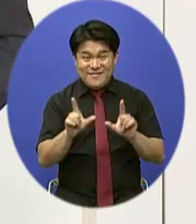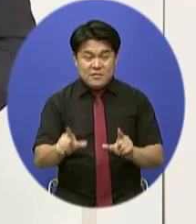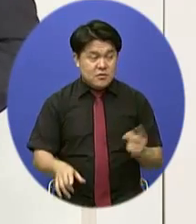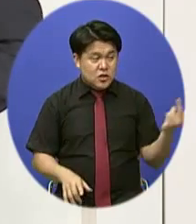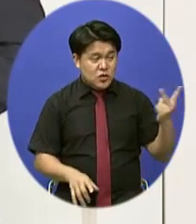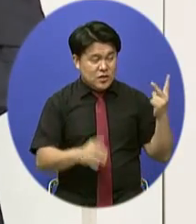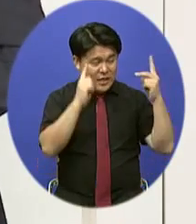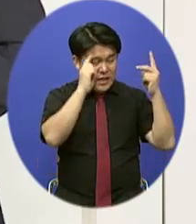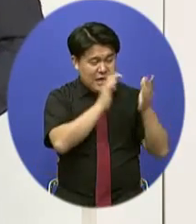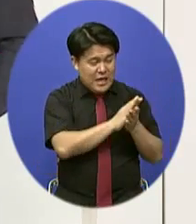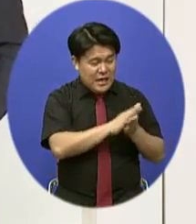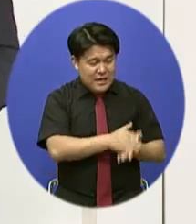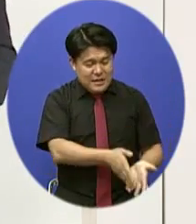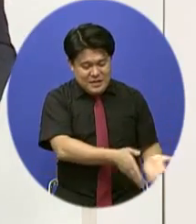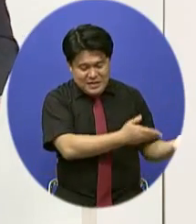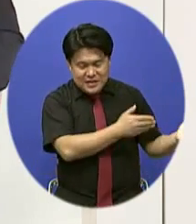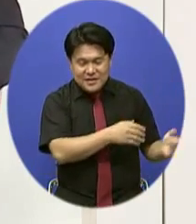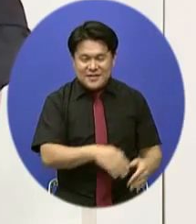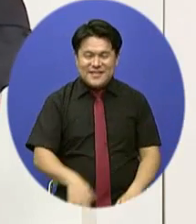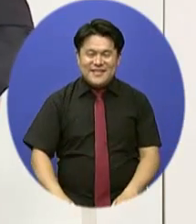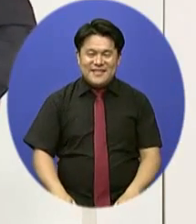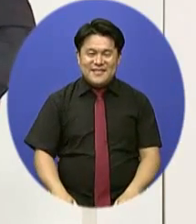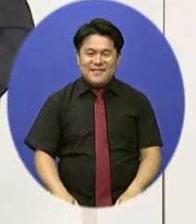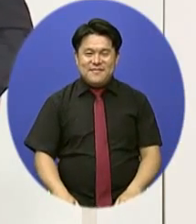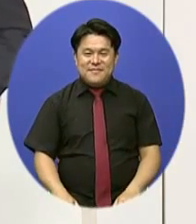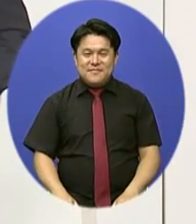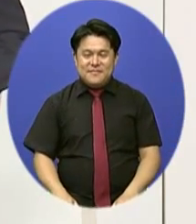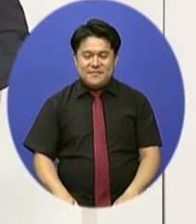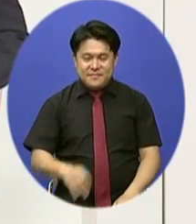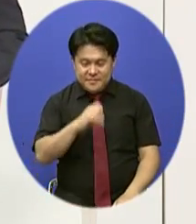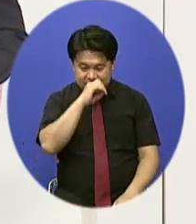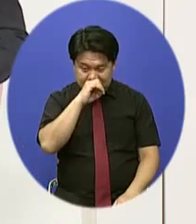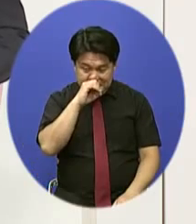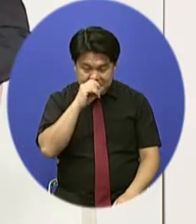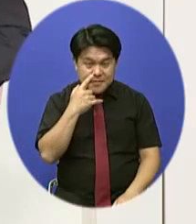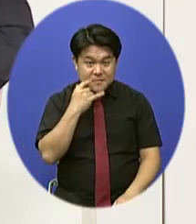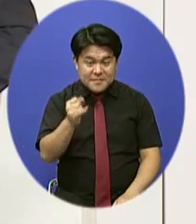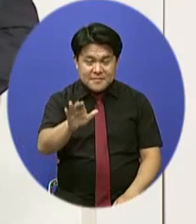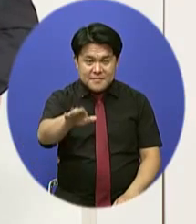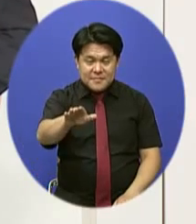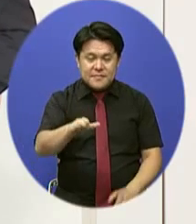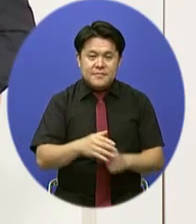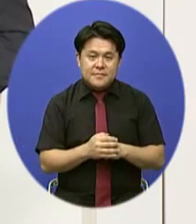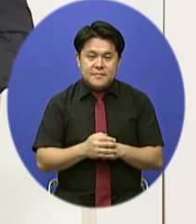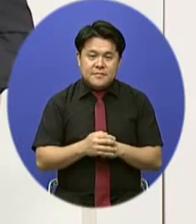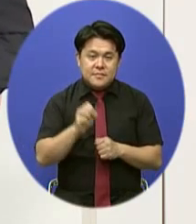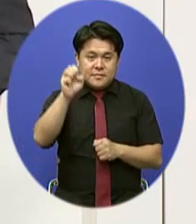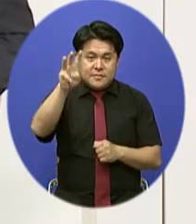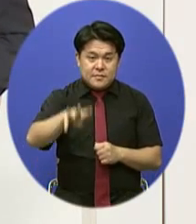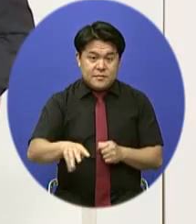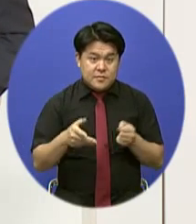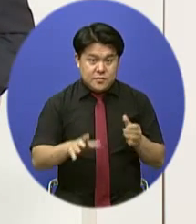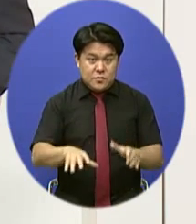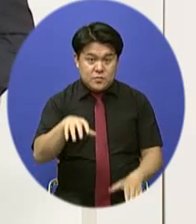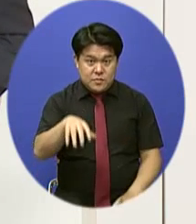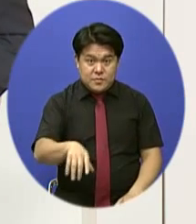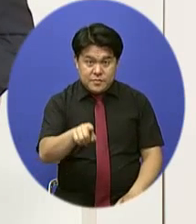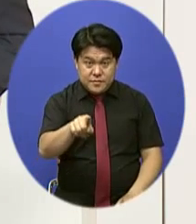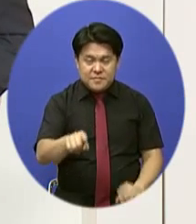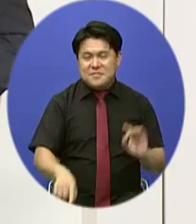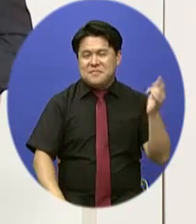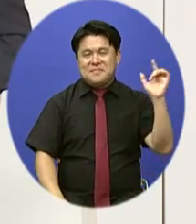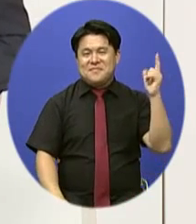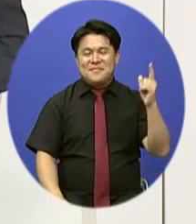분이 얘기하시고 집에 네. 가서. 네. 자, 어머니. 네. 원래 광주가 고향이세요?